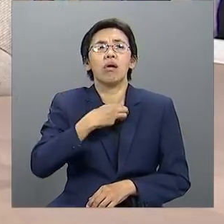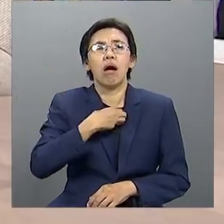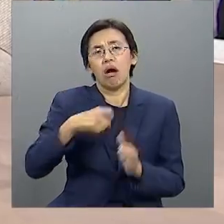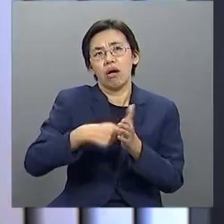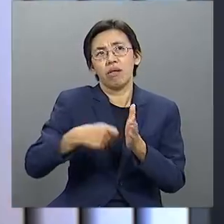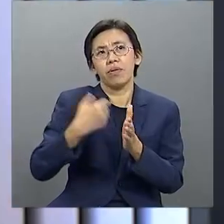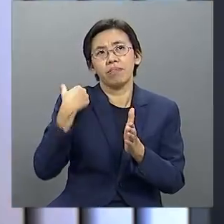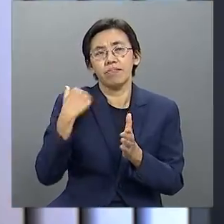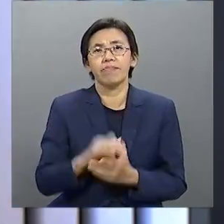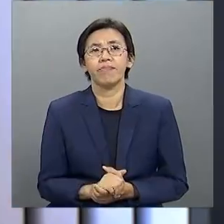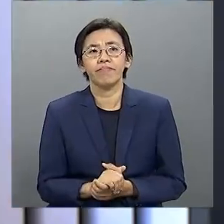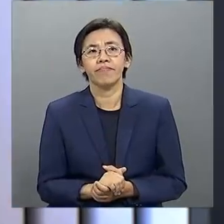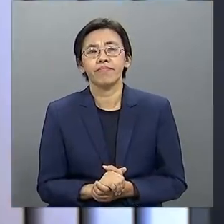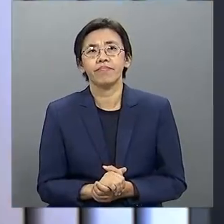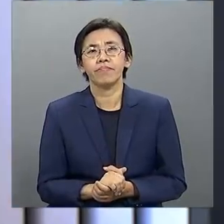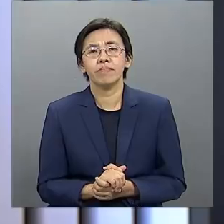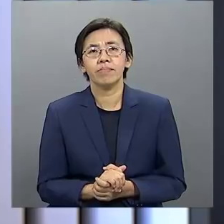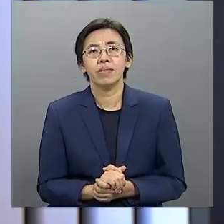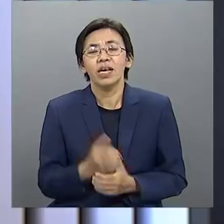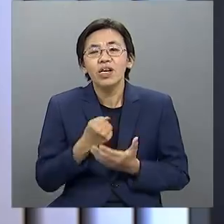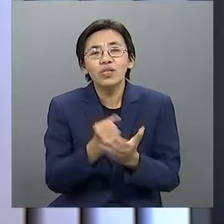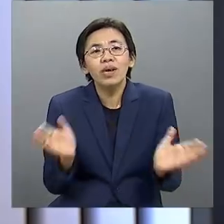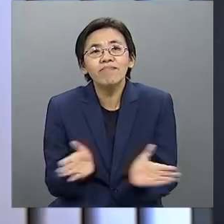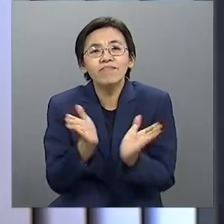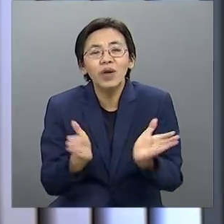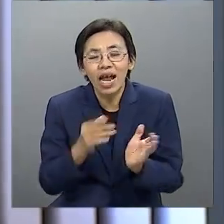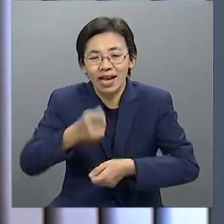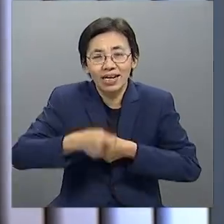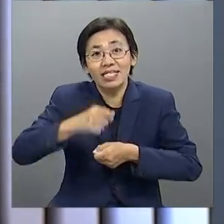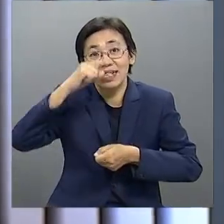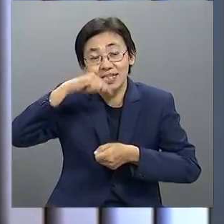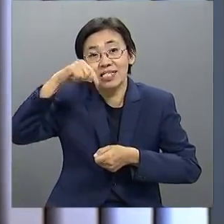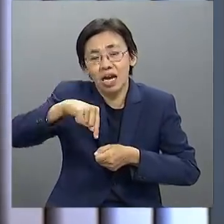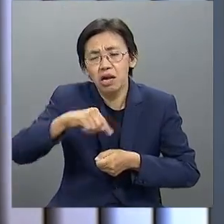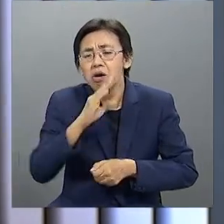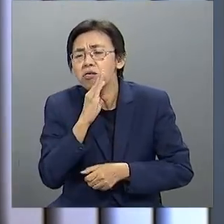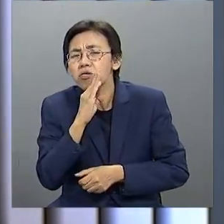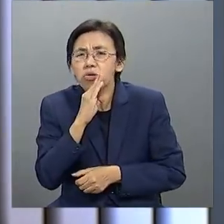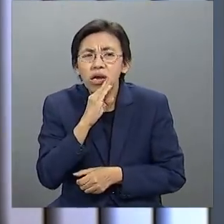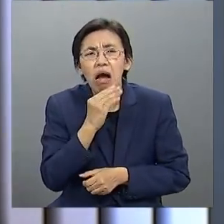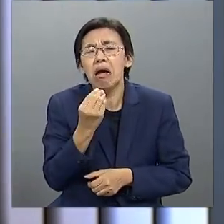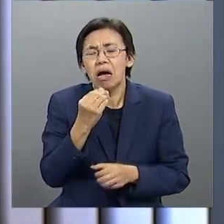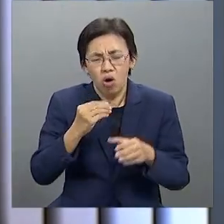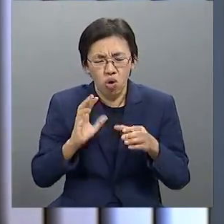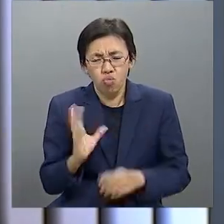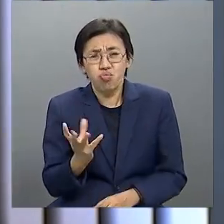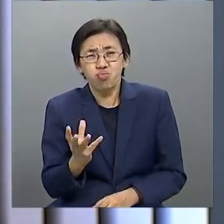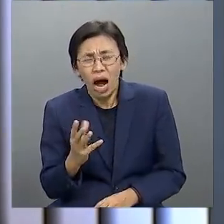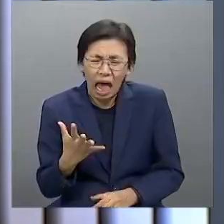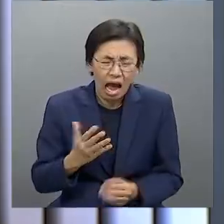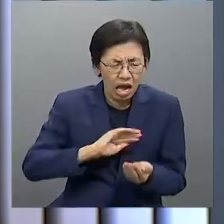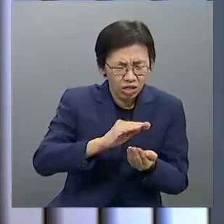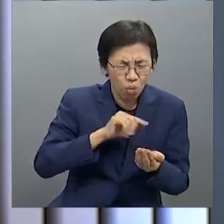ายแต่ว่าแน่นอนนะอุดหนุนกันช่วยเหลือกันนะครับเกษตรกรไทยถ้าเกิดกินไม่หมดขายไม่ทันนะซื้อไม่ไหวก็มาแปรรูปขายเป็นอย่างอื่นได้กำไร